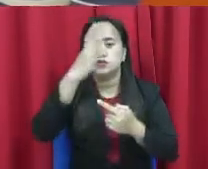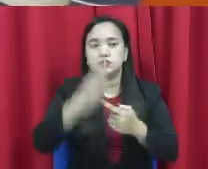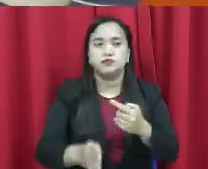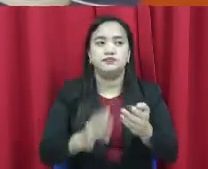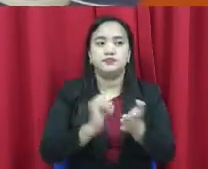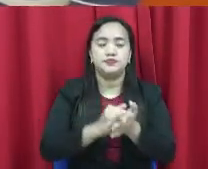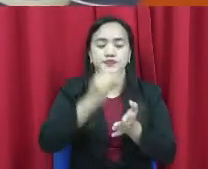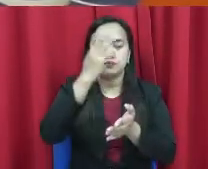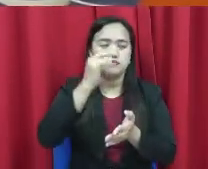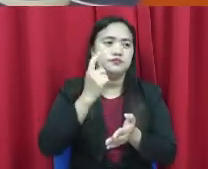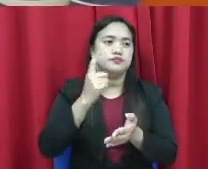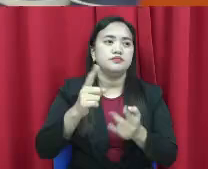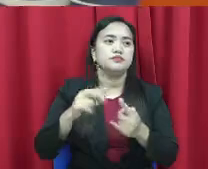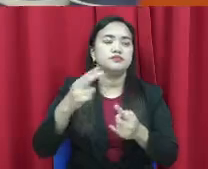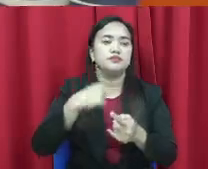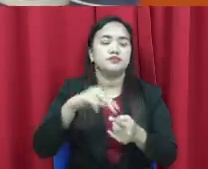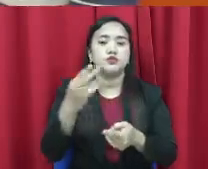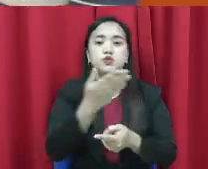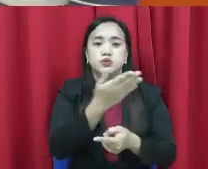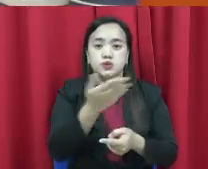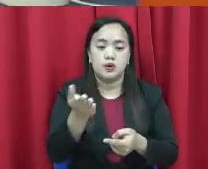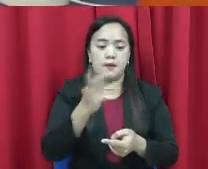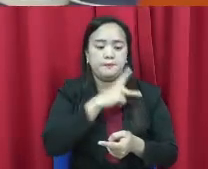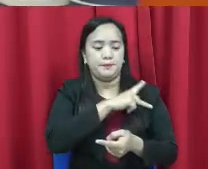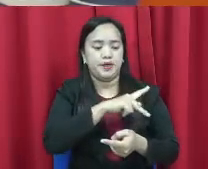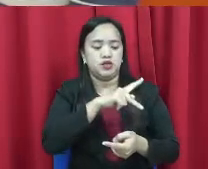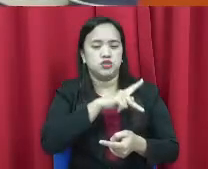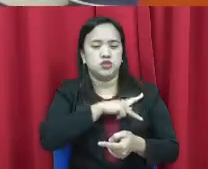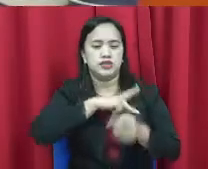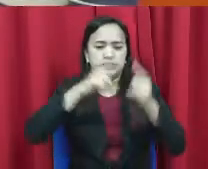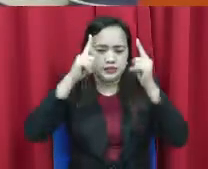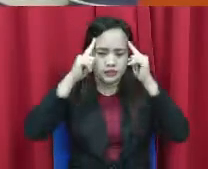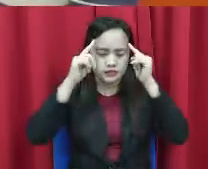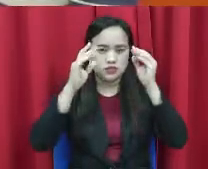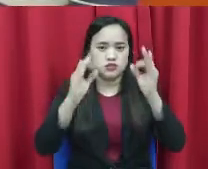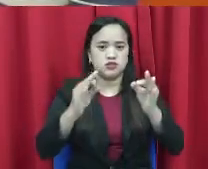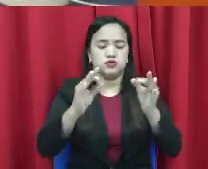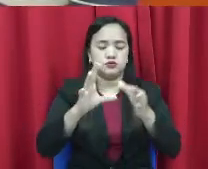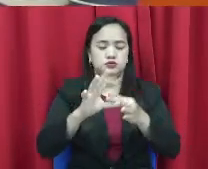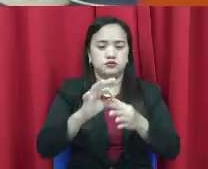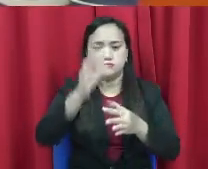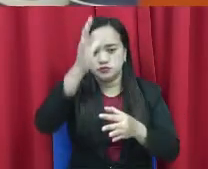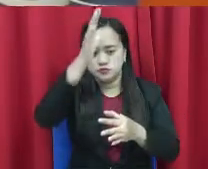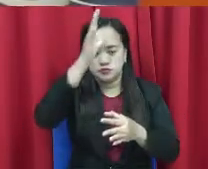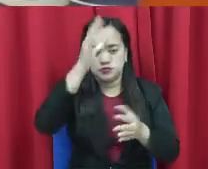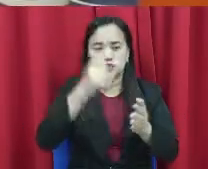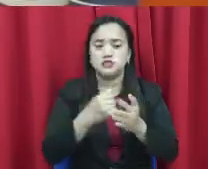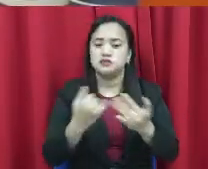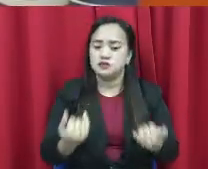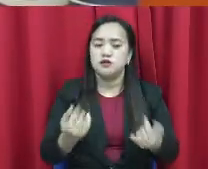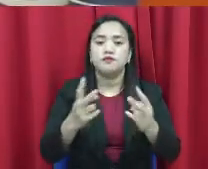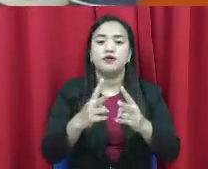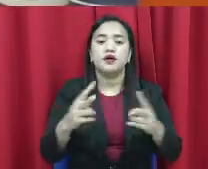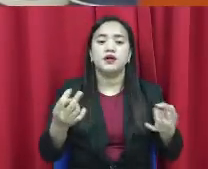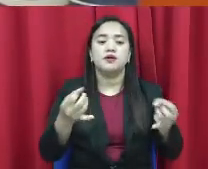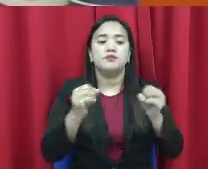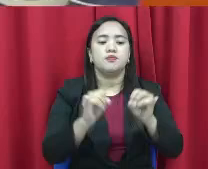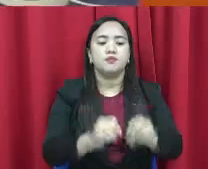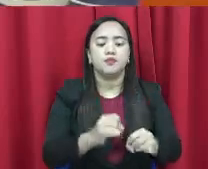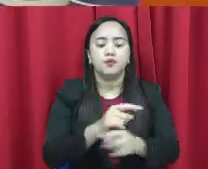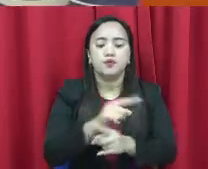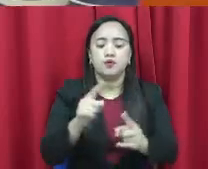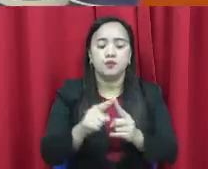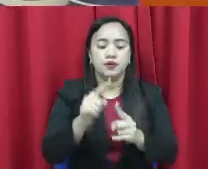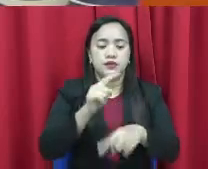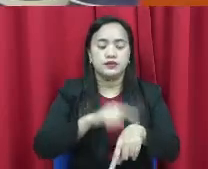inas ng atin m Pastor yung personal decision ng tatay ng leader ng tahanan is very important pagdating sa pag